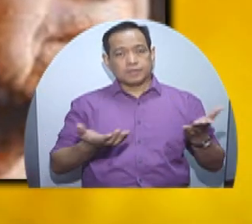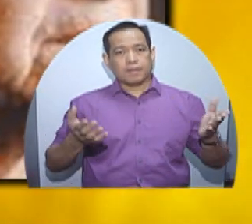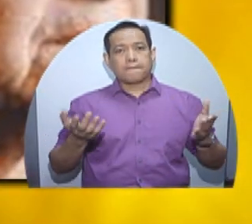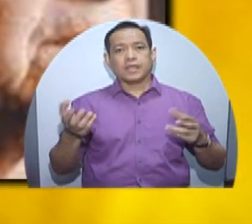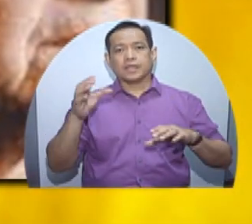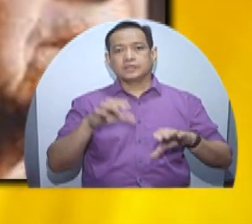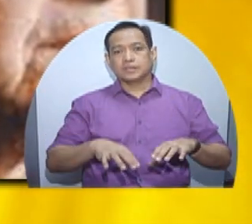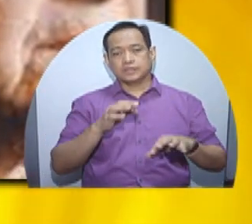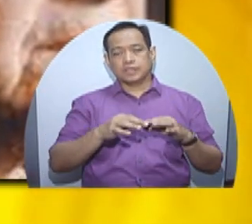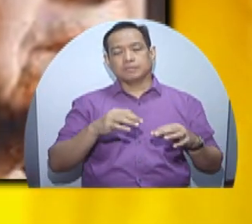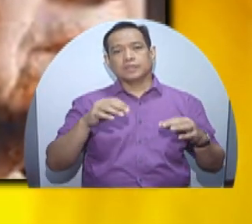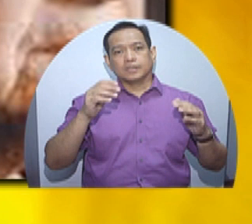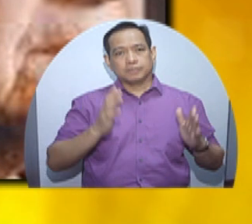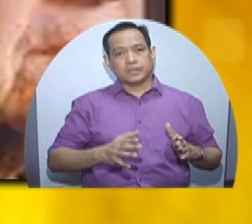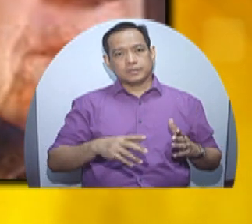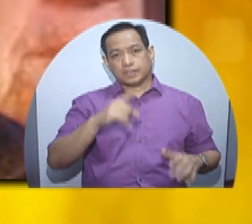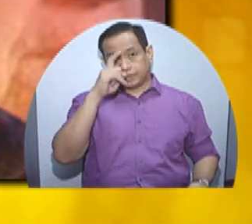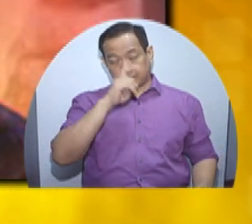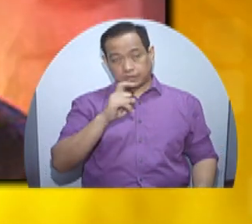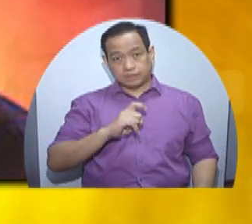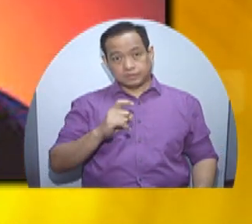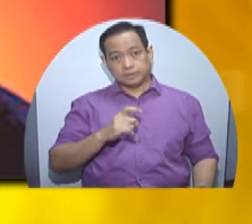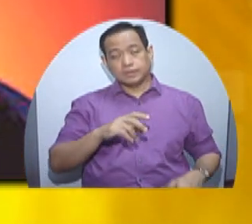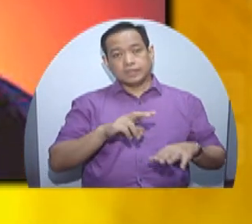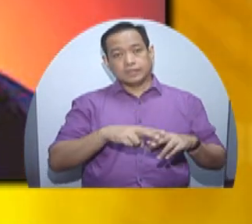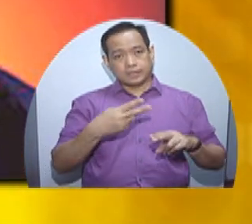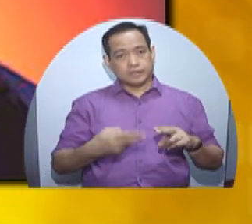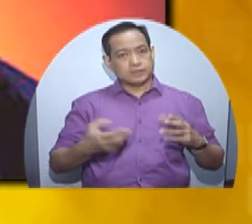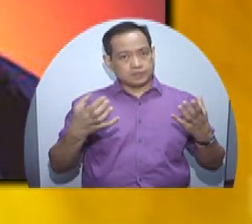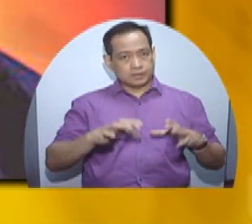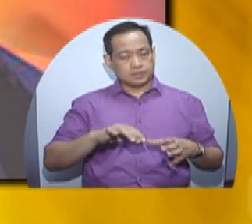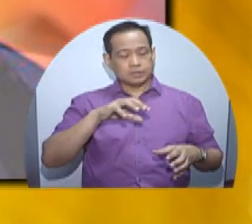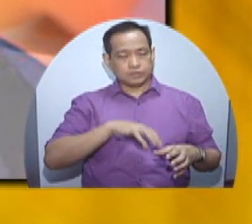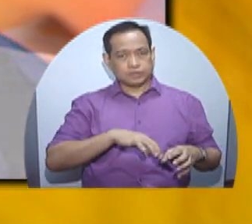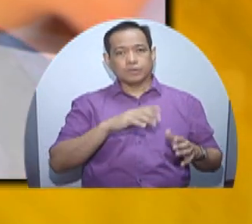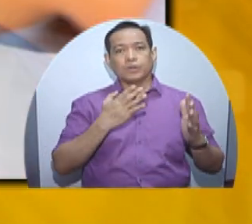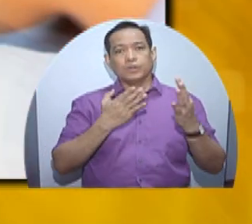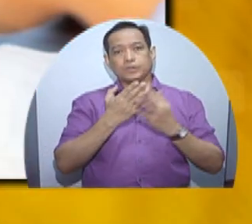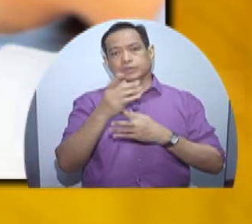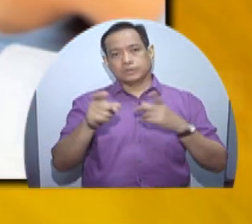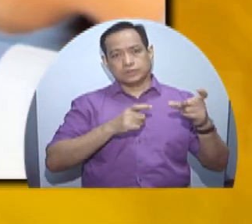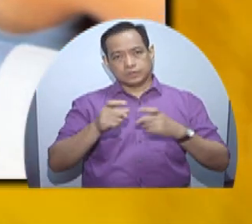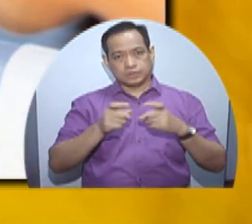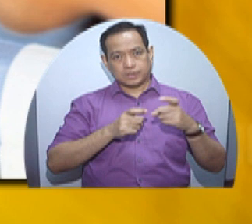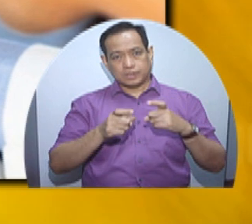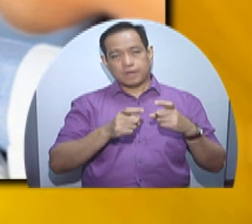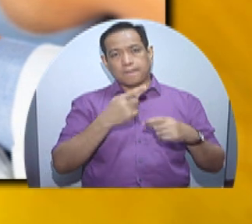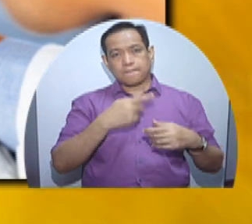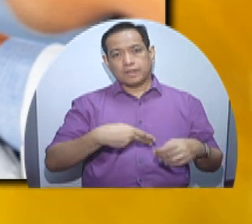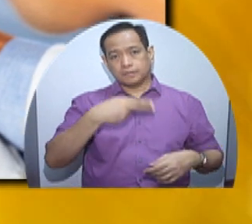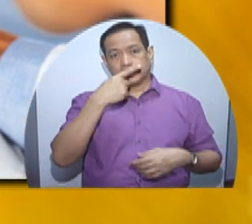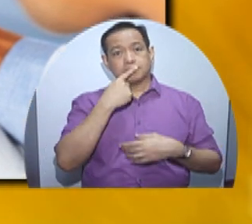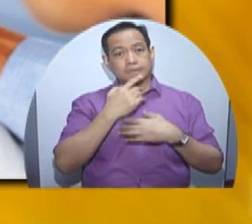din ang tsansa kapag tumatanda na ang isang tao. Maaaring pababayin ang tsansa ng stroke sa pamamagitan ng pagkontrol